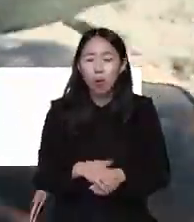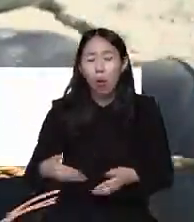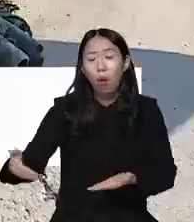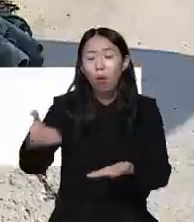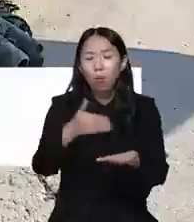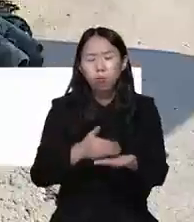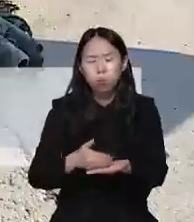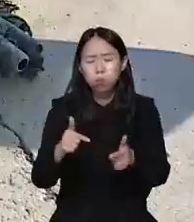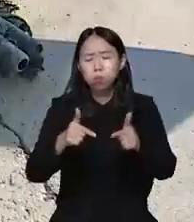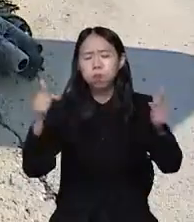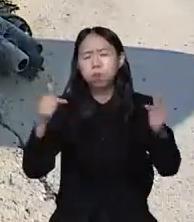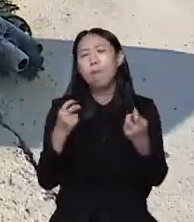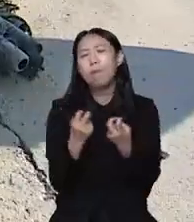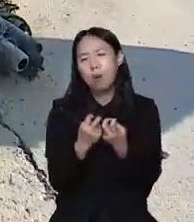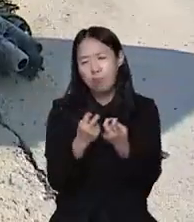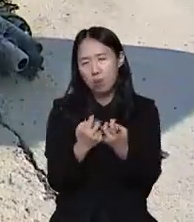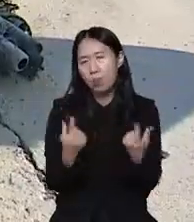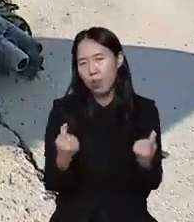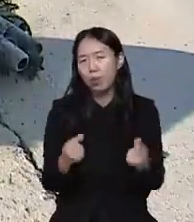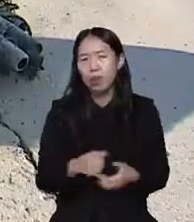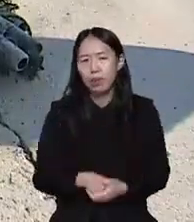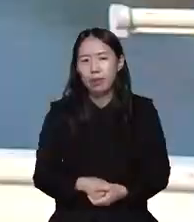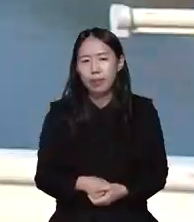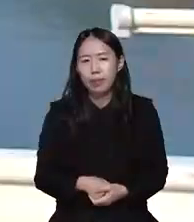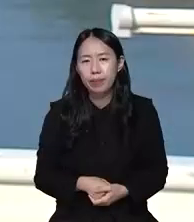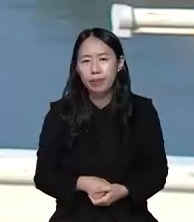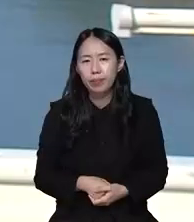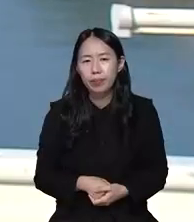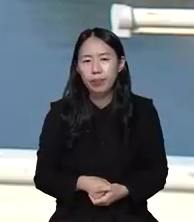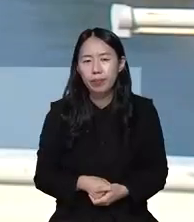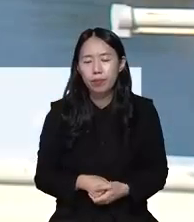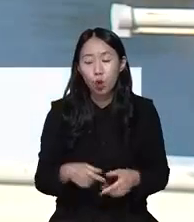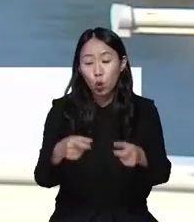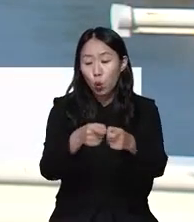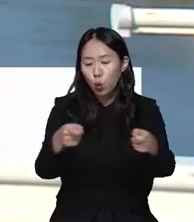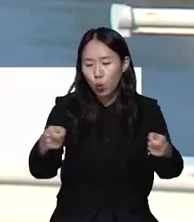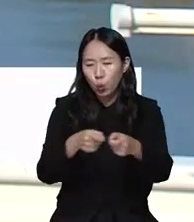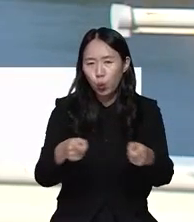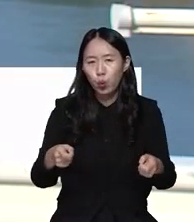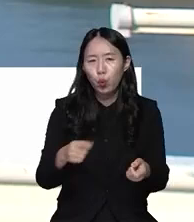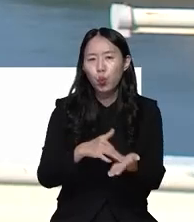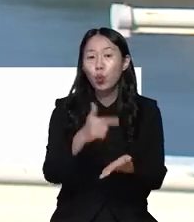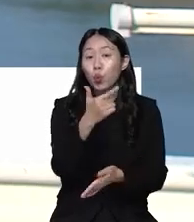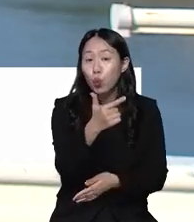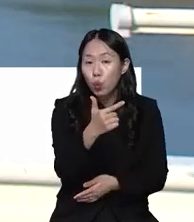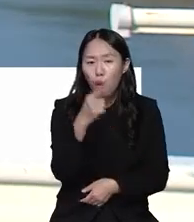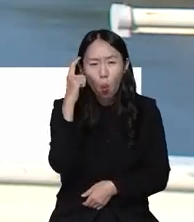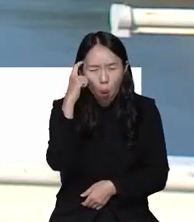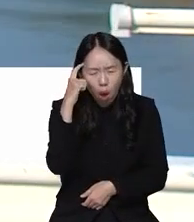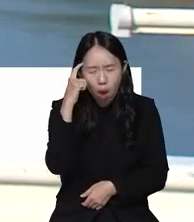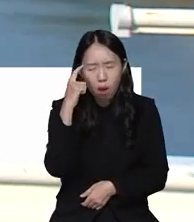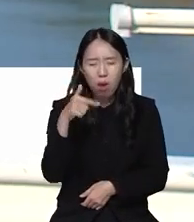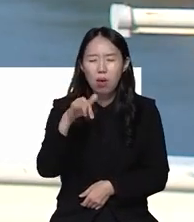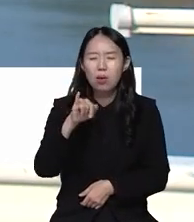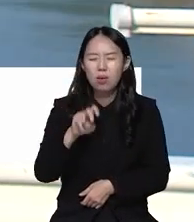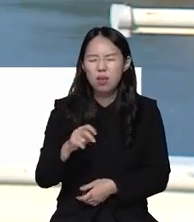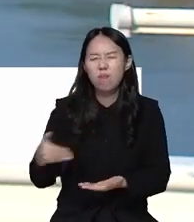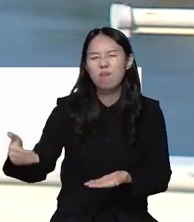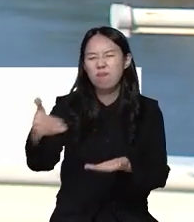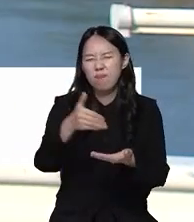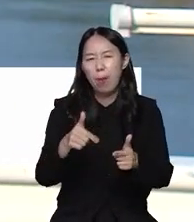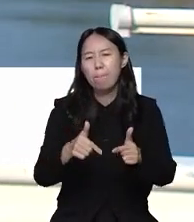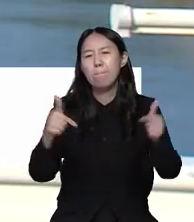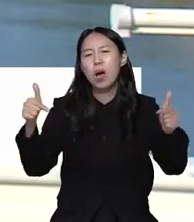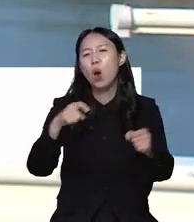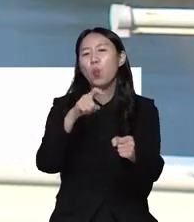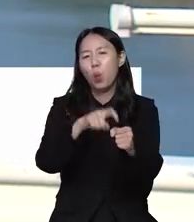위한 고익주책입니다. 예, 그 육날을 우리가 쓰는 거는요. 수확을 많이 내기 위해서 육날을